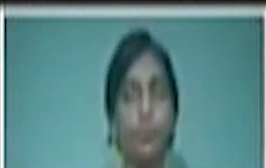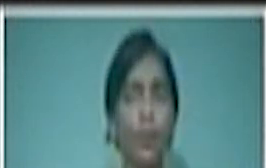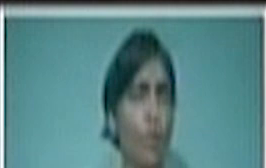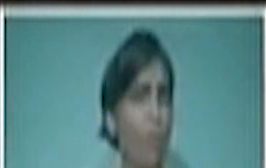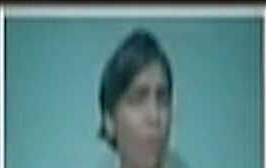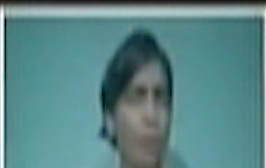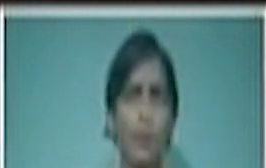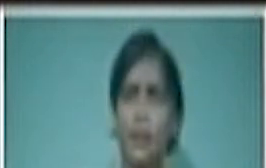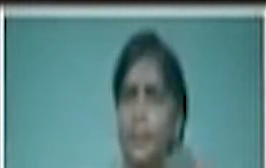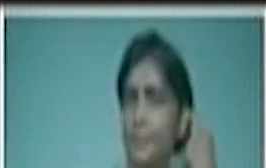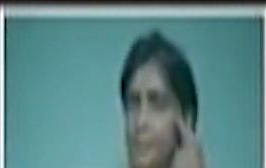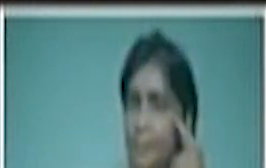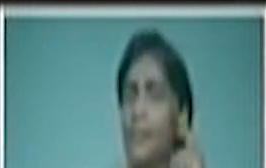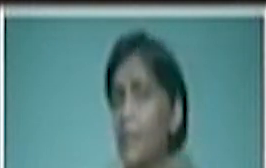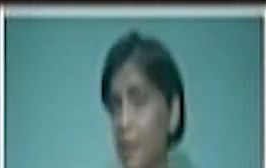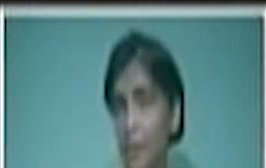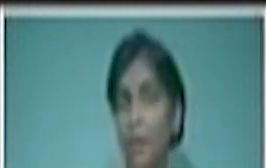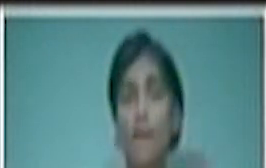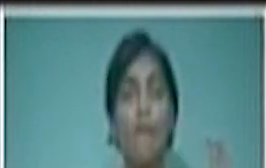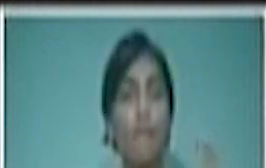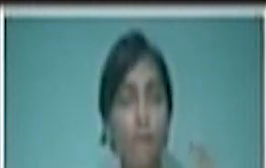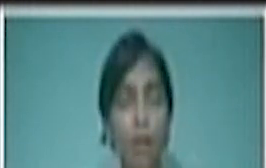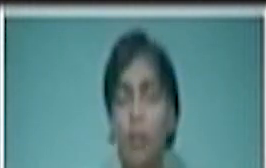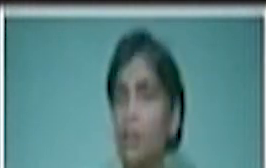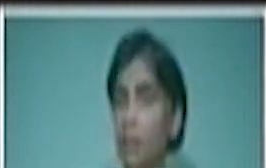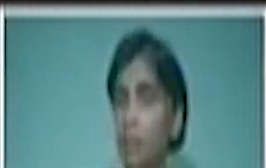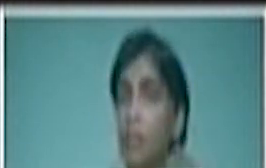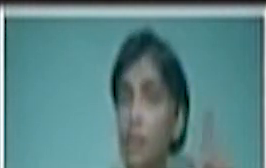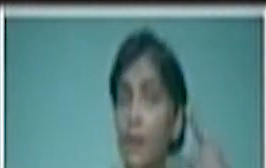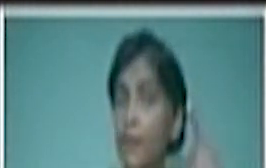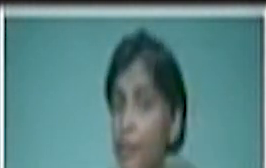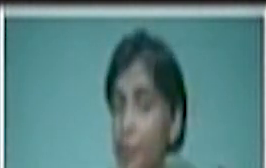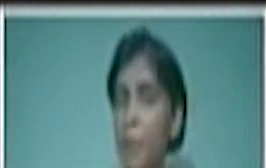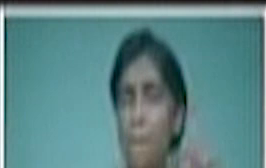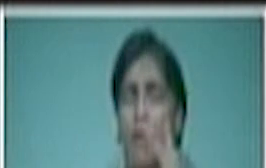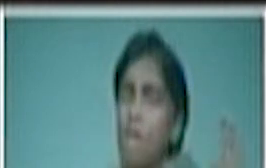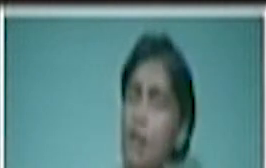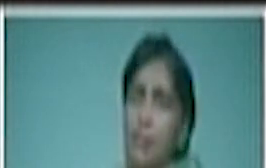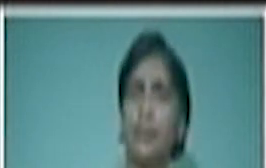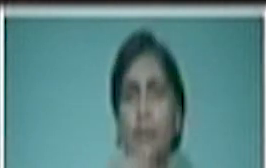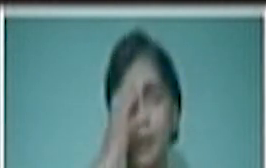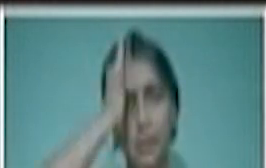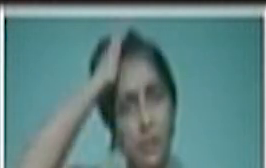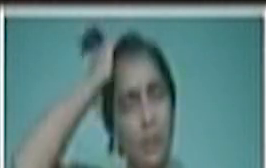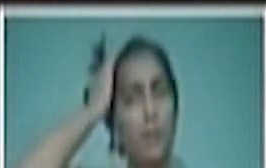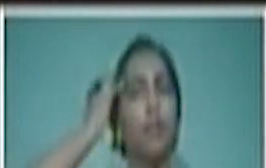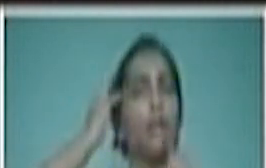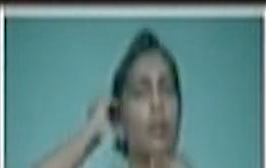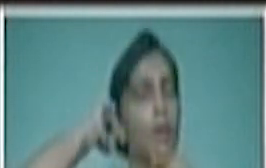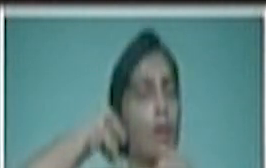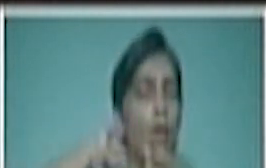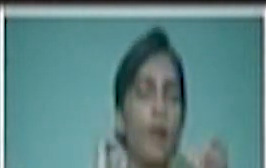ධනාත්මකව කල්පනා කරමු. මොකද මේ වගකීම බාරගත්තේ එතුමා පමණයි මේ පාර්ලිමේන්තුවේ. ඔබතුමාගේ